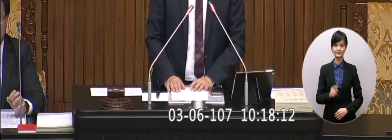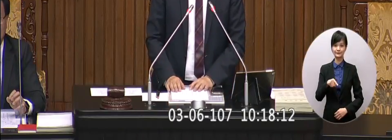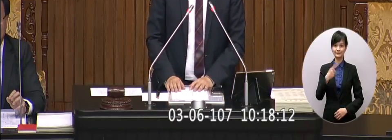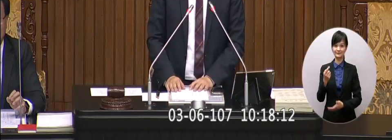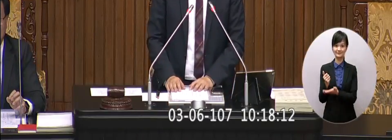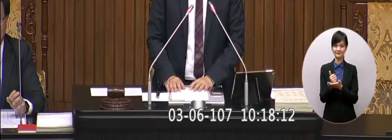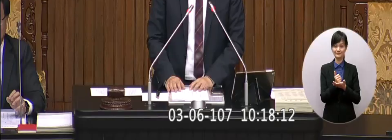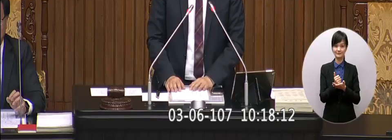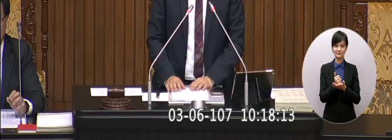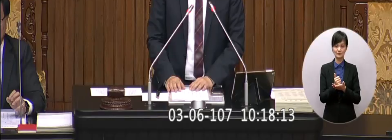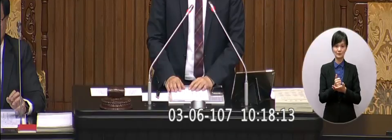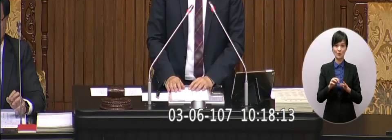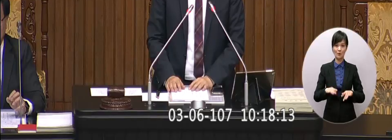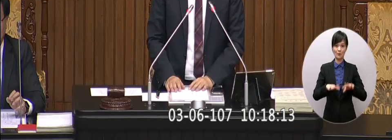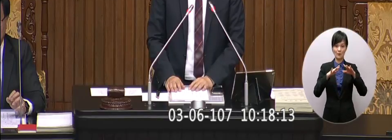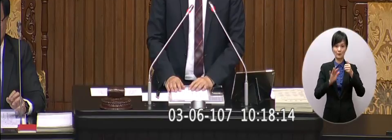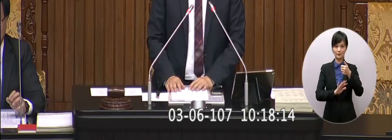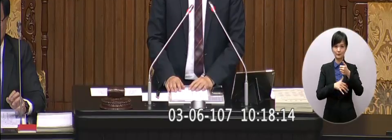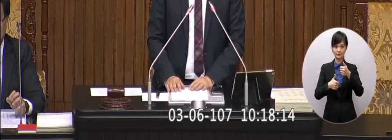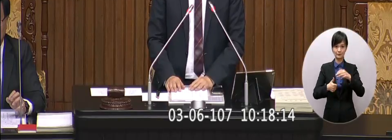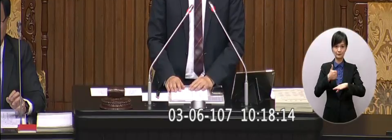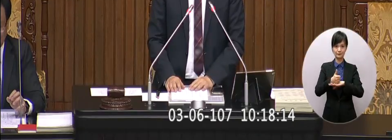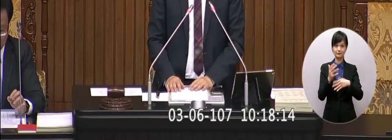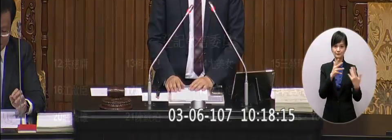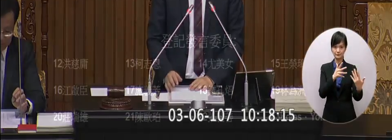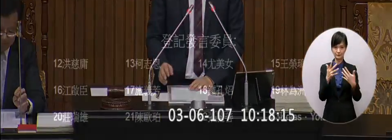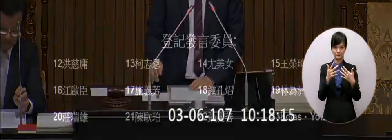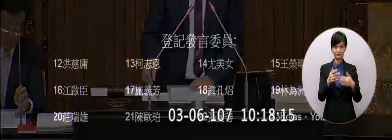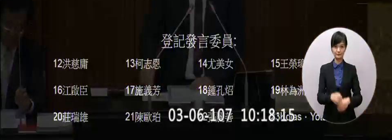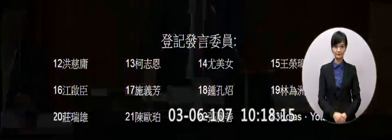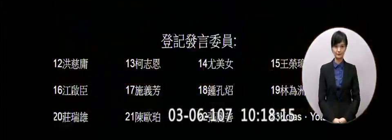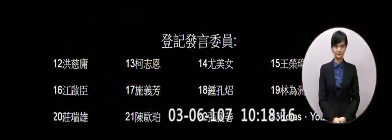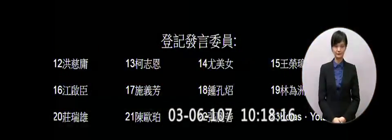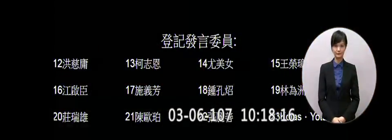接着请洪慈庸委员质询。